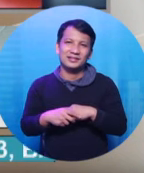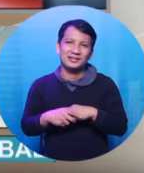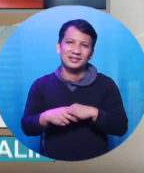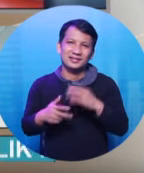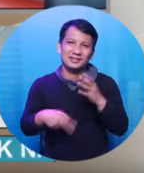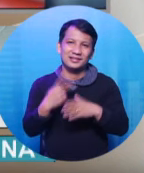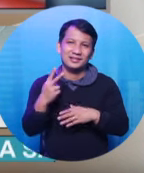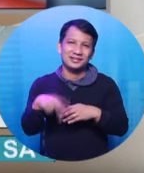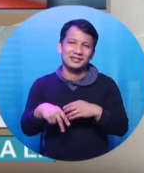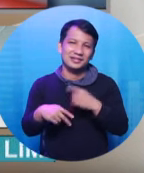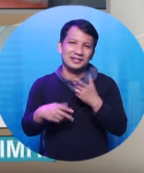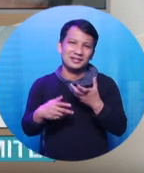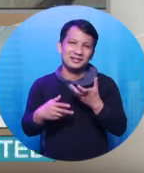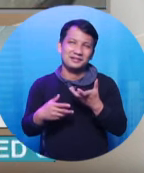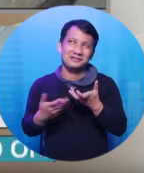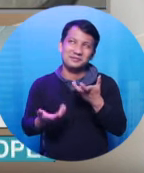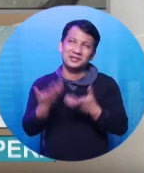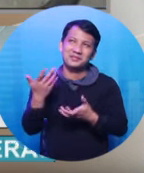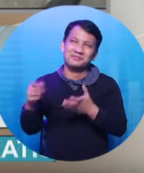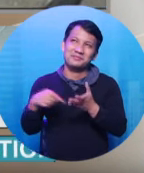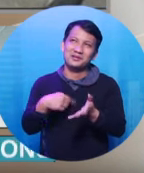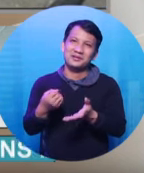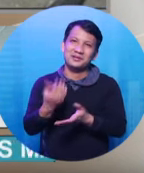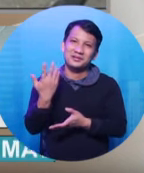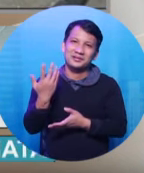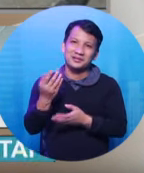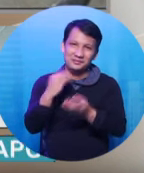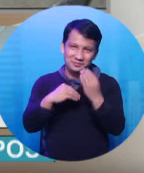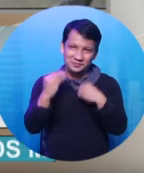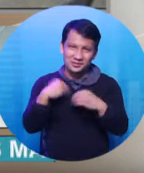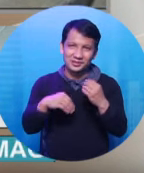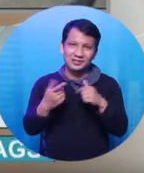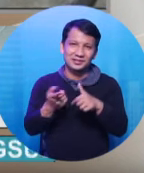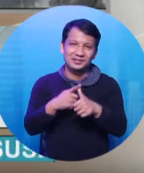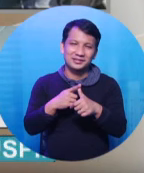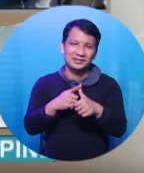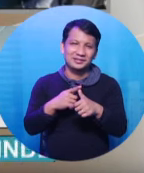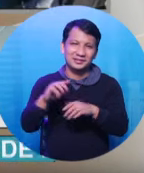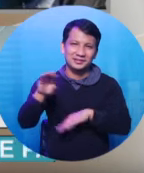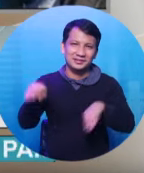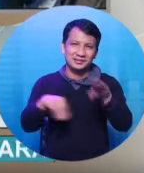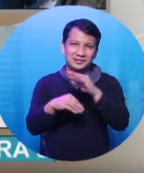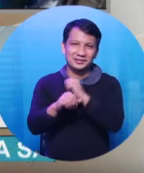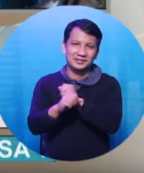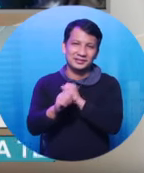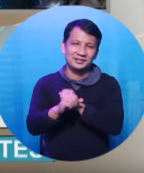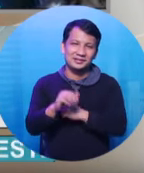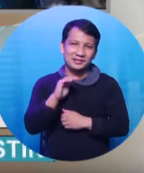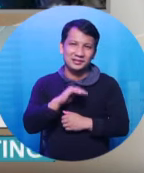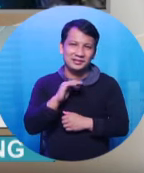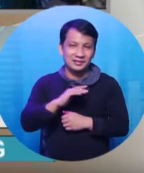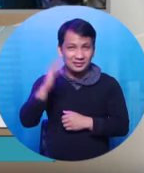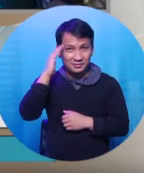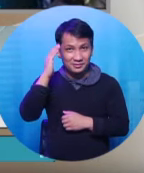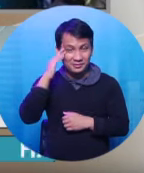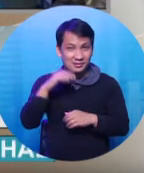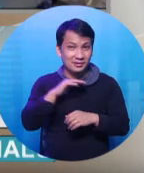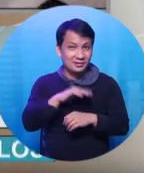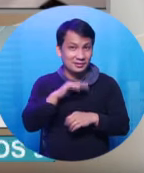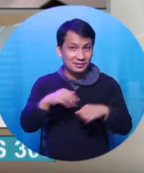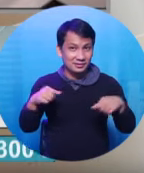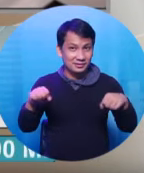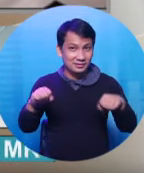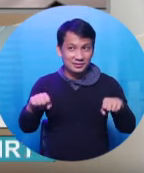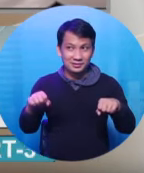dinodoble lang po talaga nila ganun. Or yung iba po, nagbibigay po ng food ganun bilang kapalit sa mga pagod, or pag alam po nilang napapagod na yung